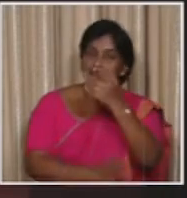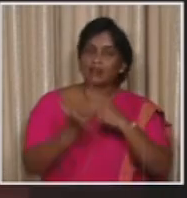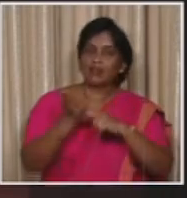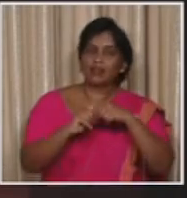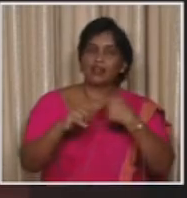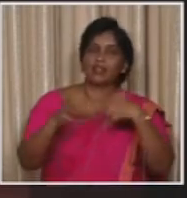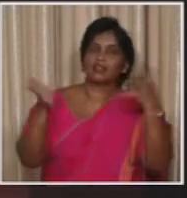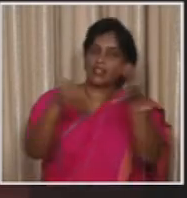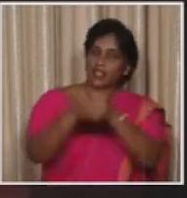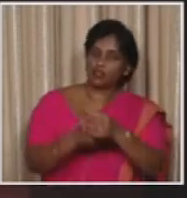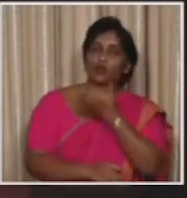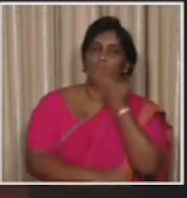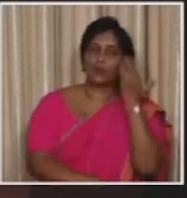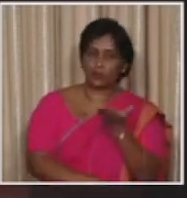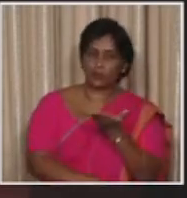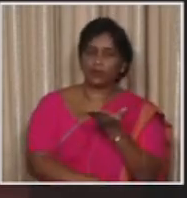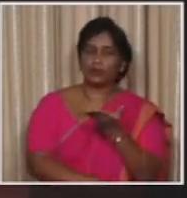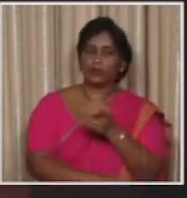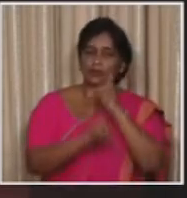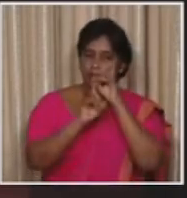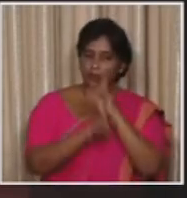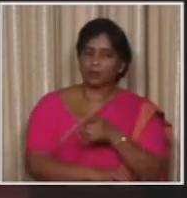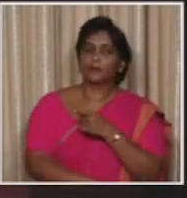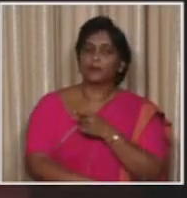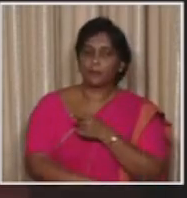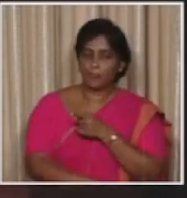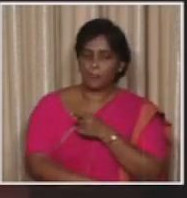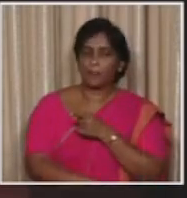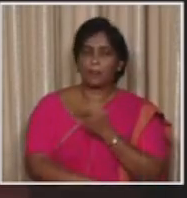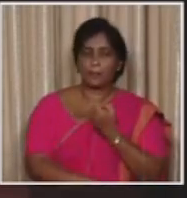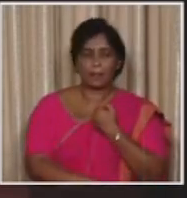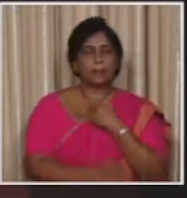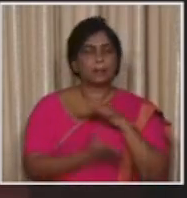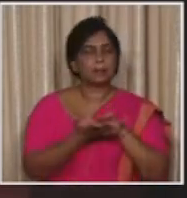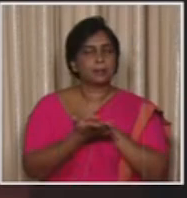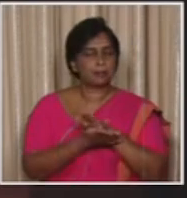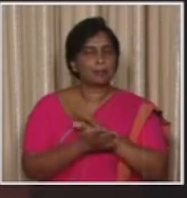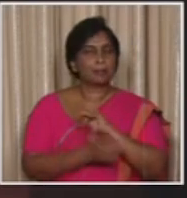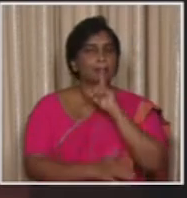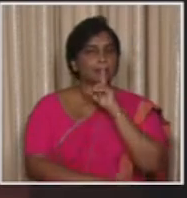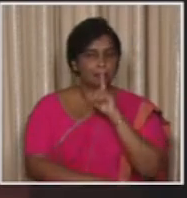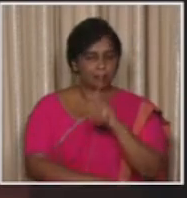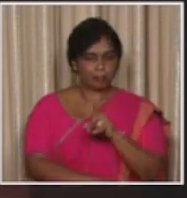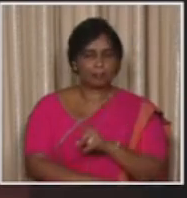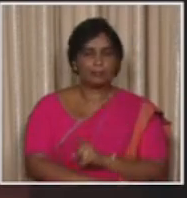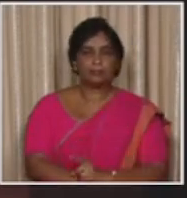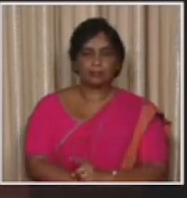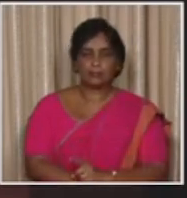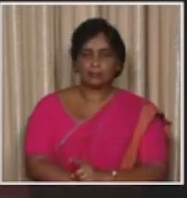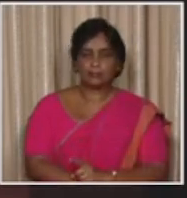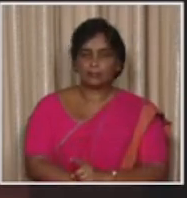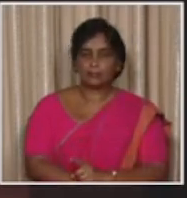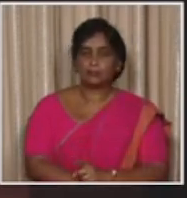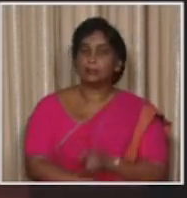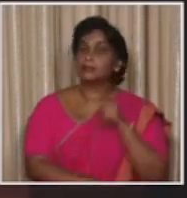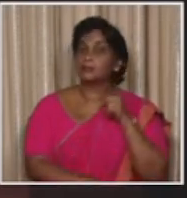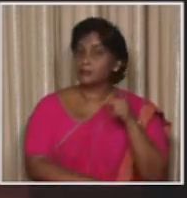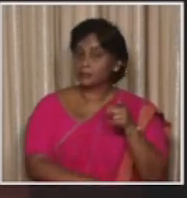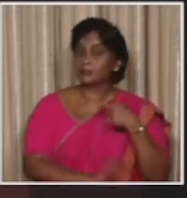කරගන්න. ඒ වගේම මම පැහැදිලිවම යෝජනා කරනවා මේ